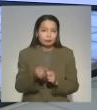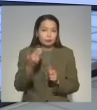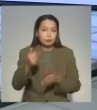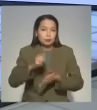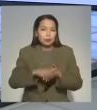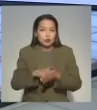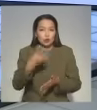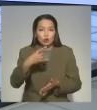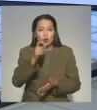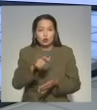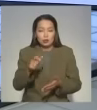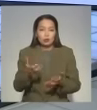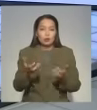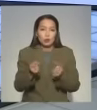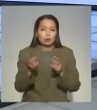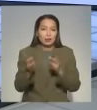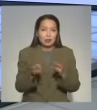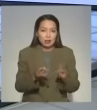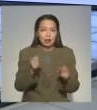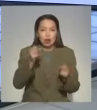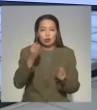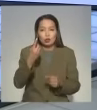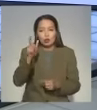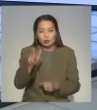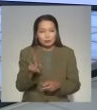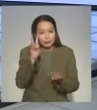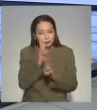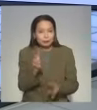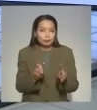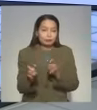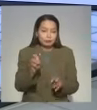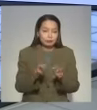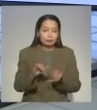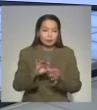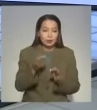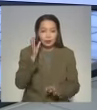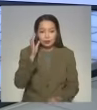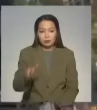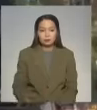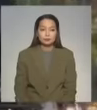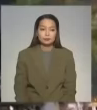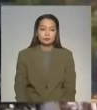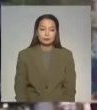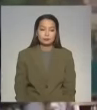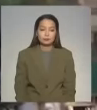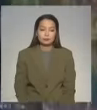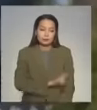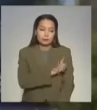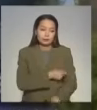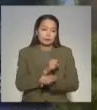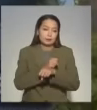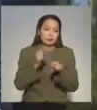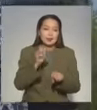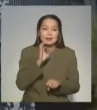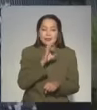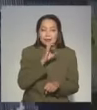40 человек получили ранения. О судьбе еще одного до сих пор неизвестно. Дана Ермак с подробностями. Сильный взрыв на